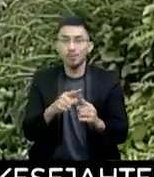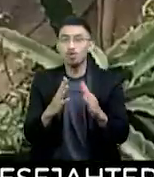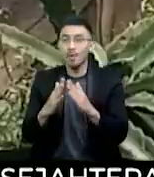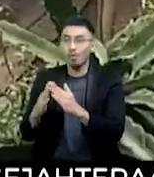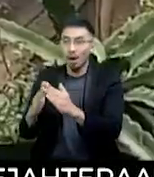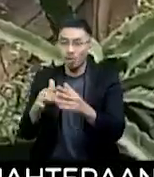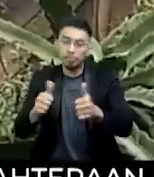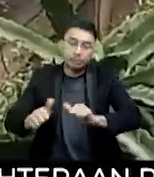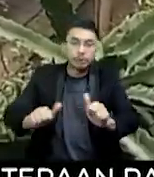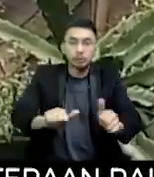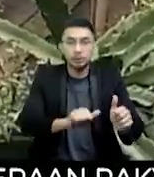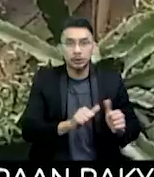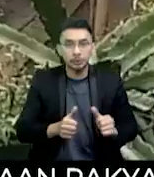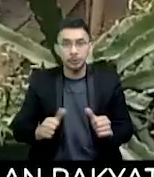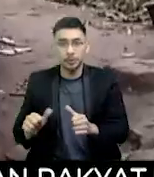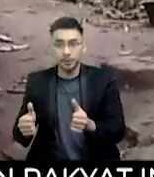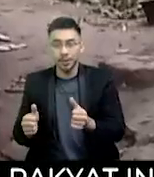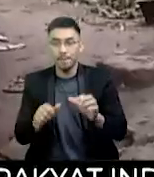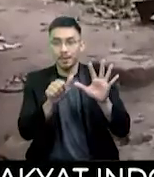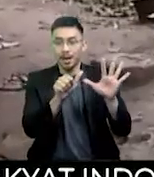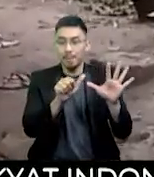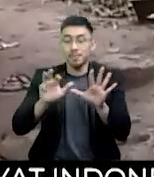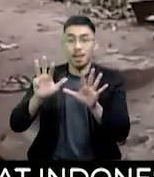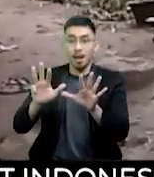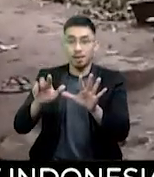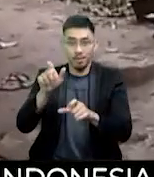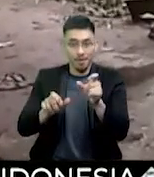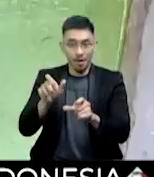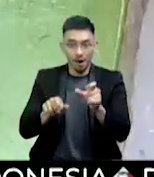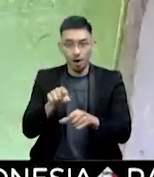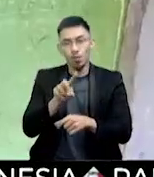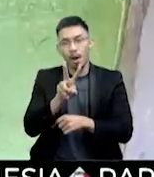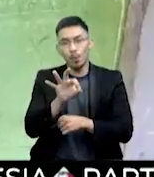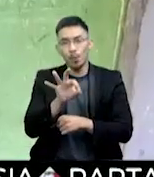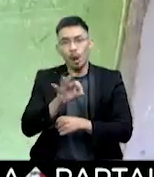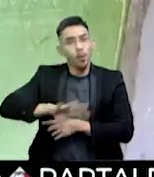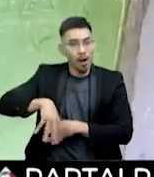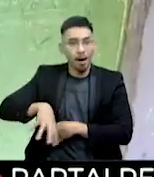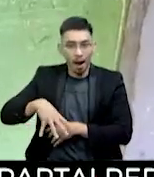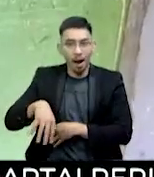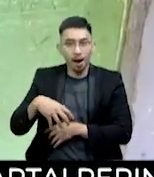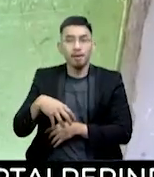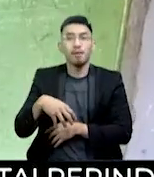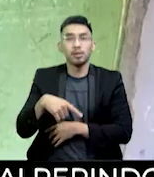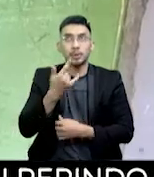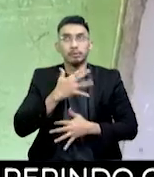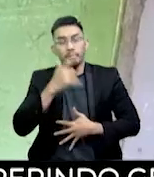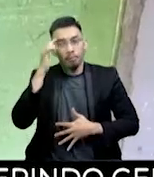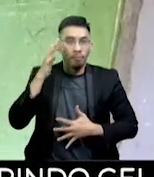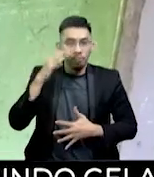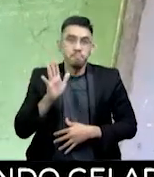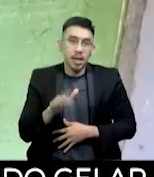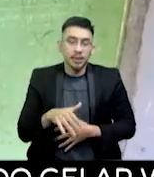longsor. 69 jiwa dari 22 kakak warga masih trauma. Hari ini kita harus hati-hati, nggak